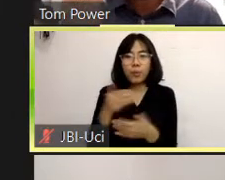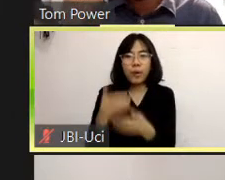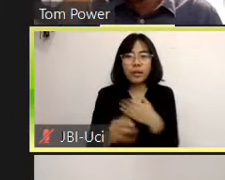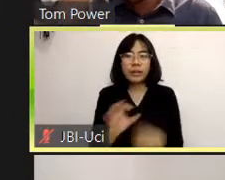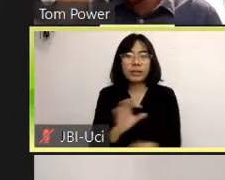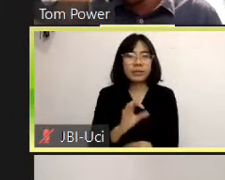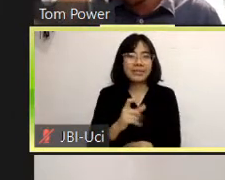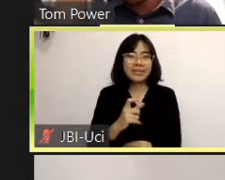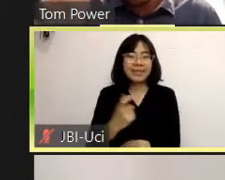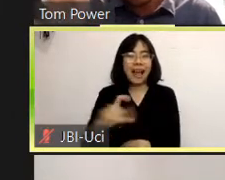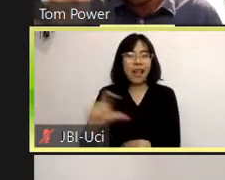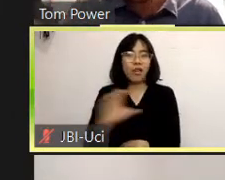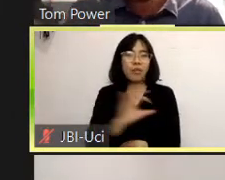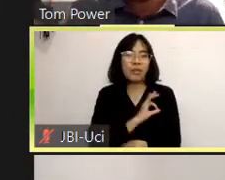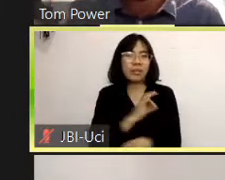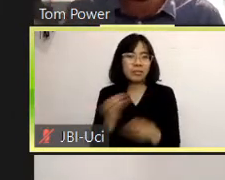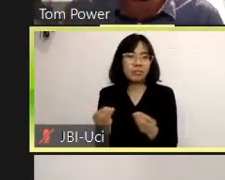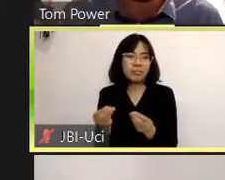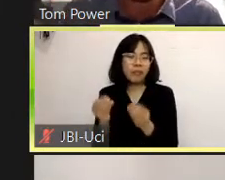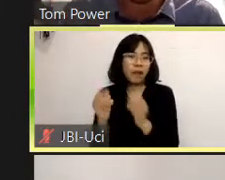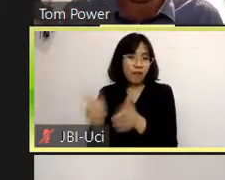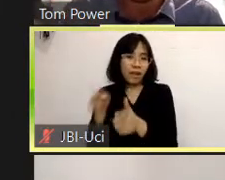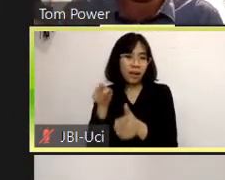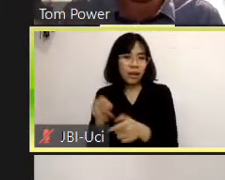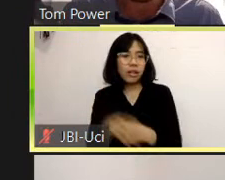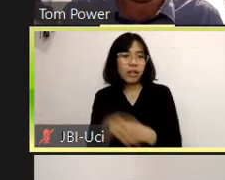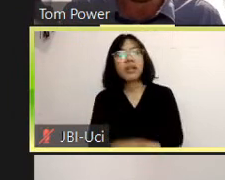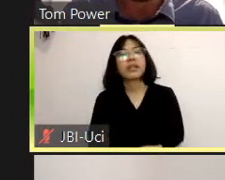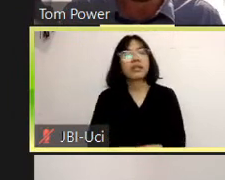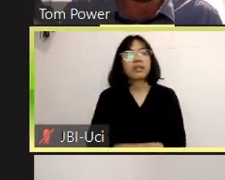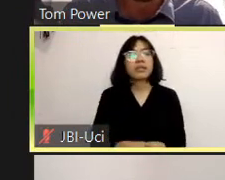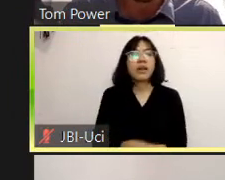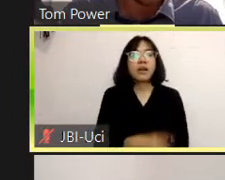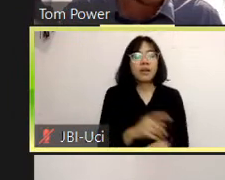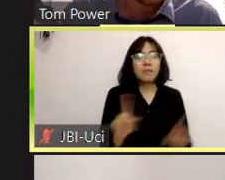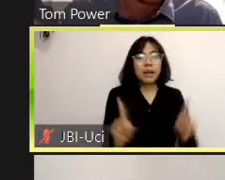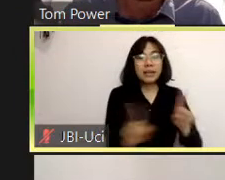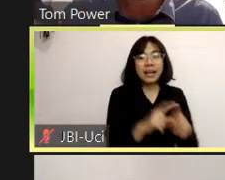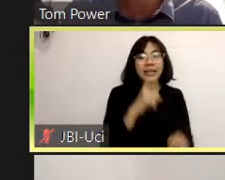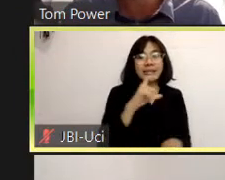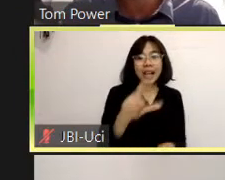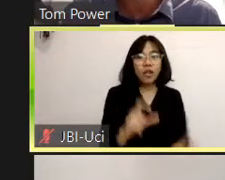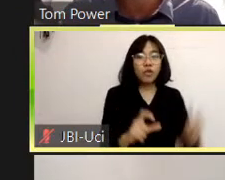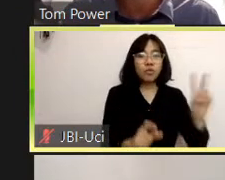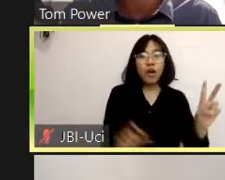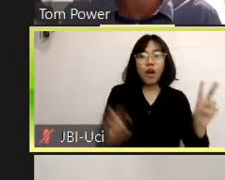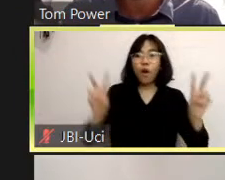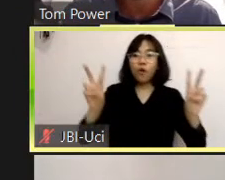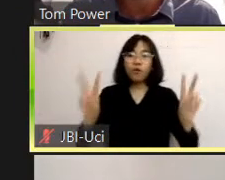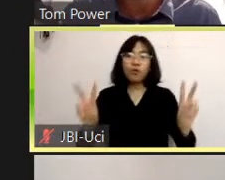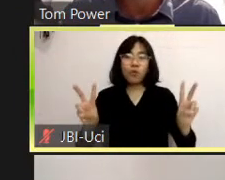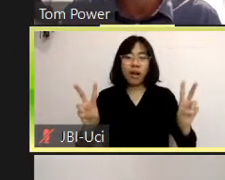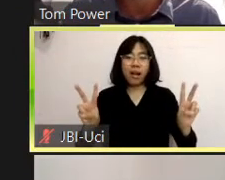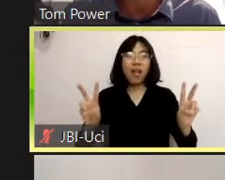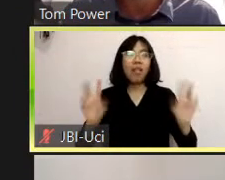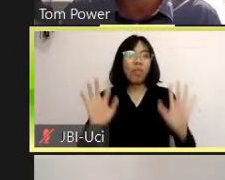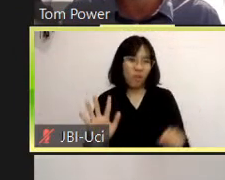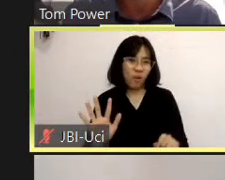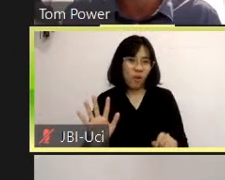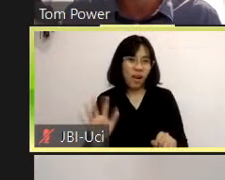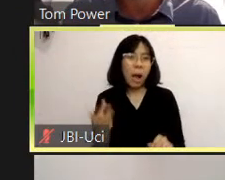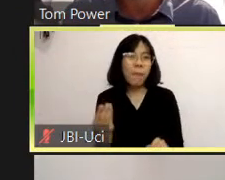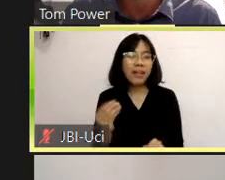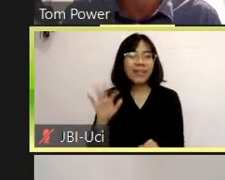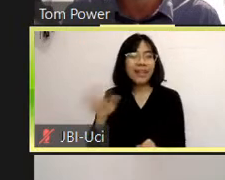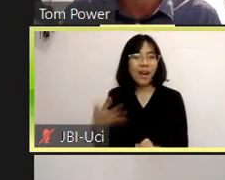Kemudian dengan hanya dua paslon yang berpartisipasi pada tahun 2019, sayangnya tidak ada